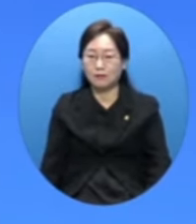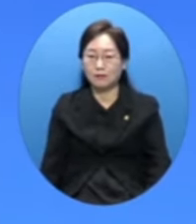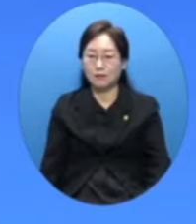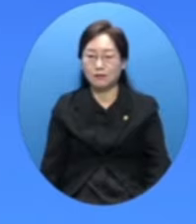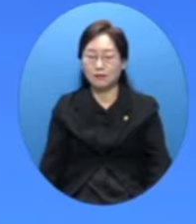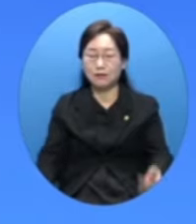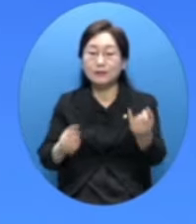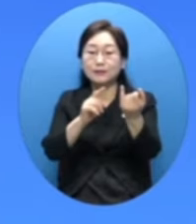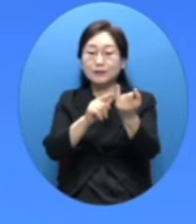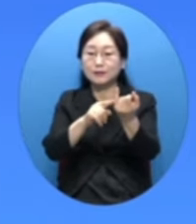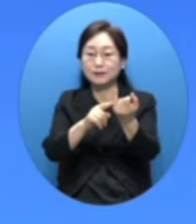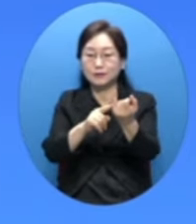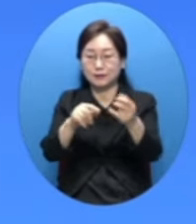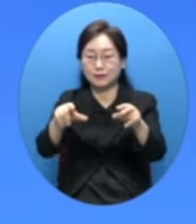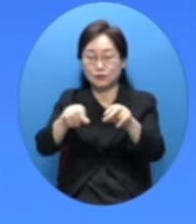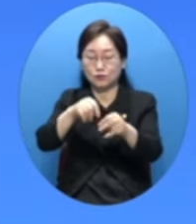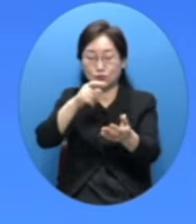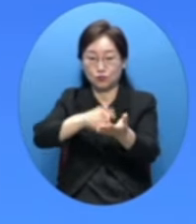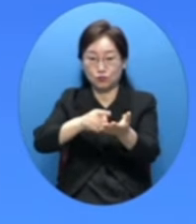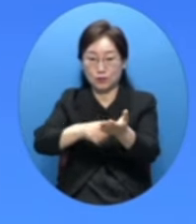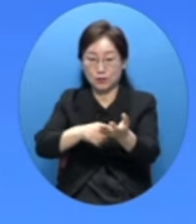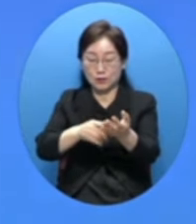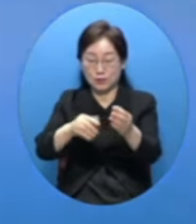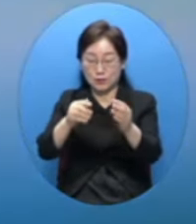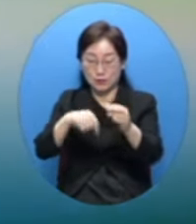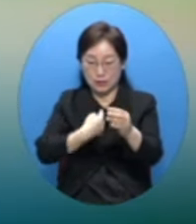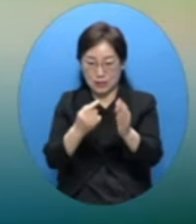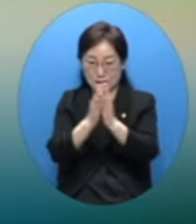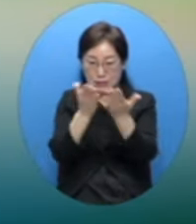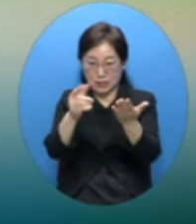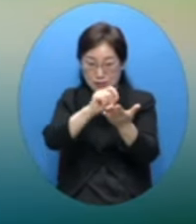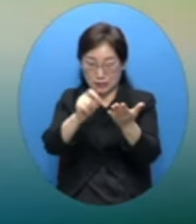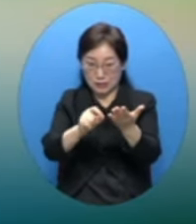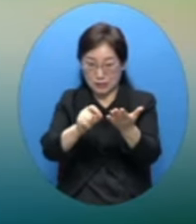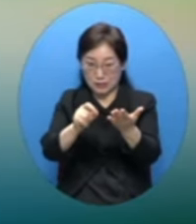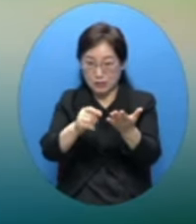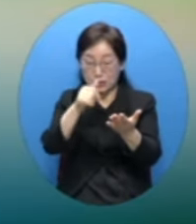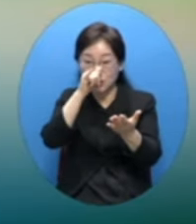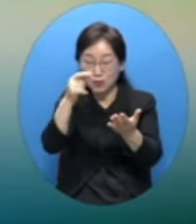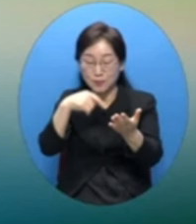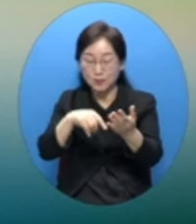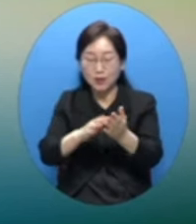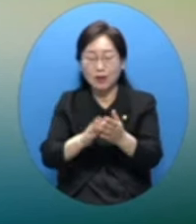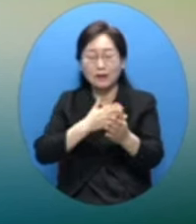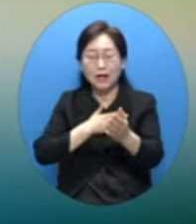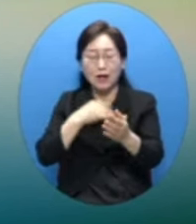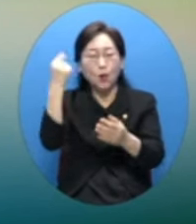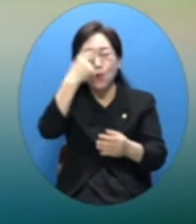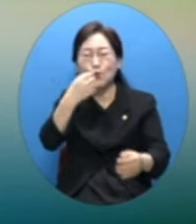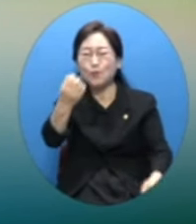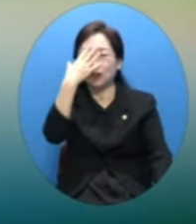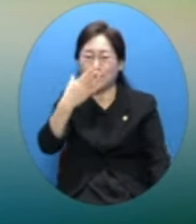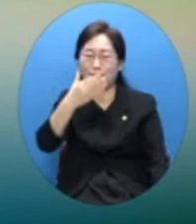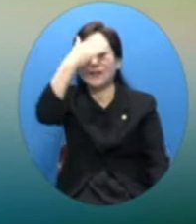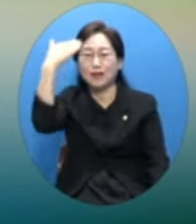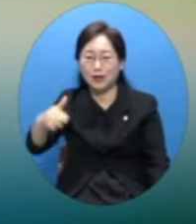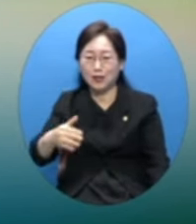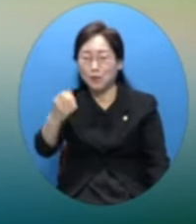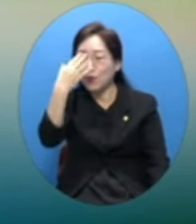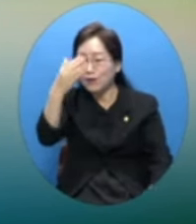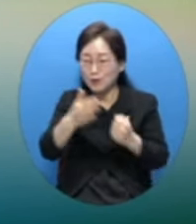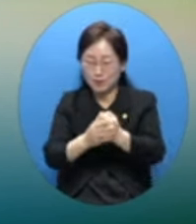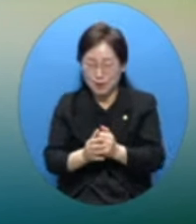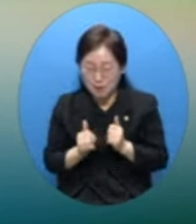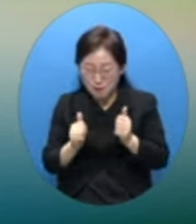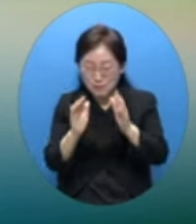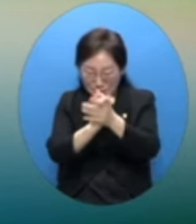메이어 수상의 자전에 이런 글이 남겨져 있습니다. 내 얼굴이 못난 것이 다행이었다. 내가 못났기에 열심히 기도했고